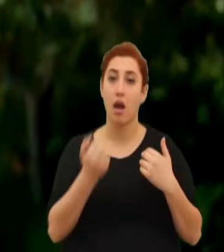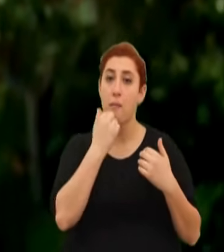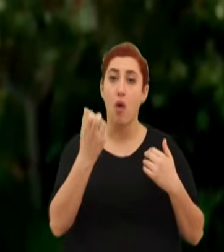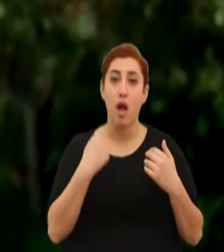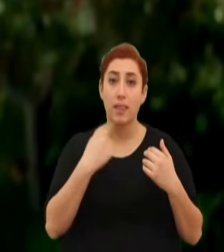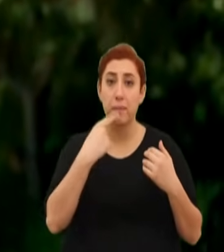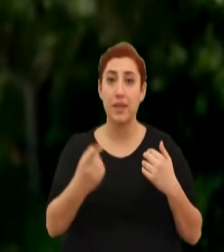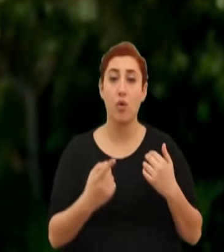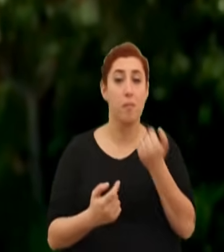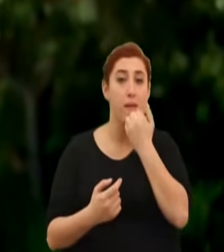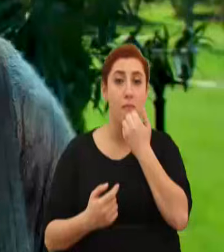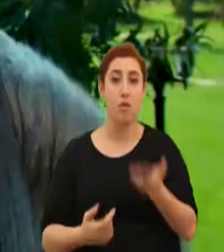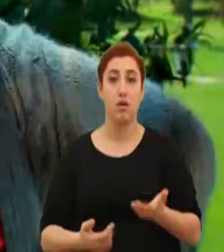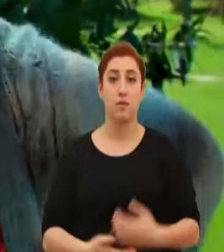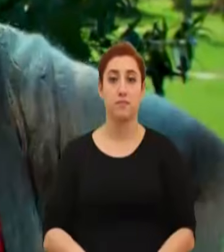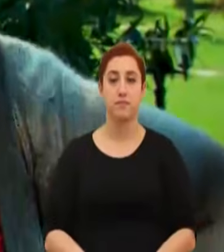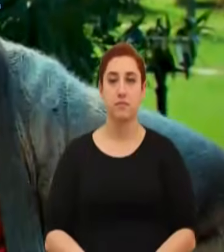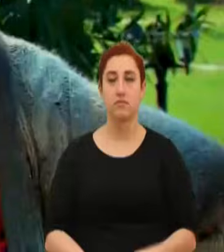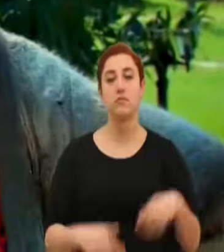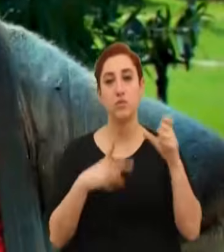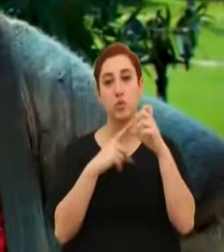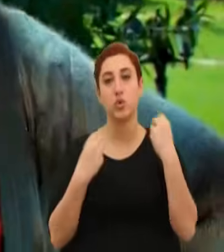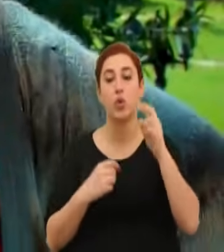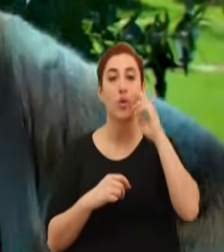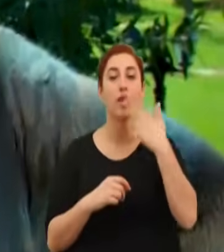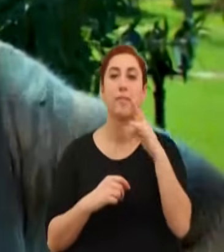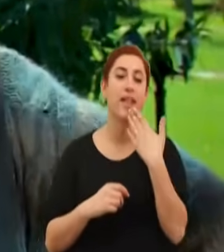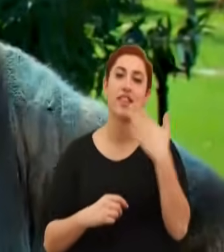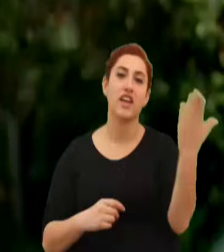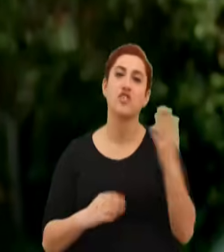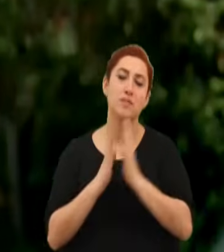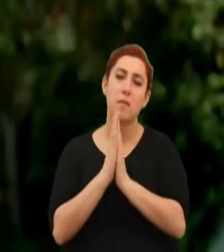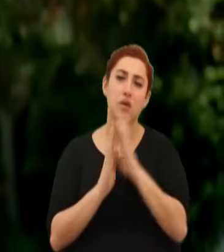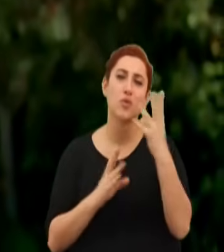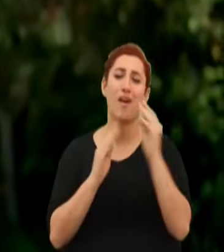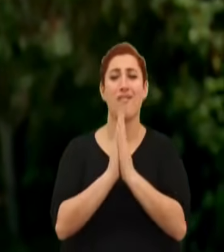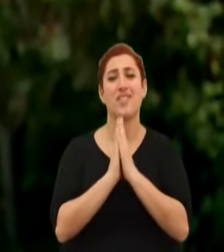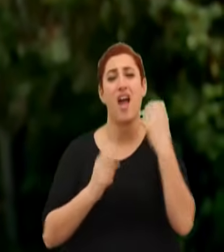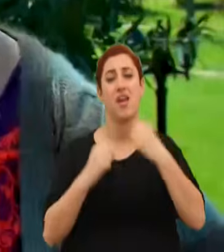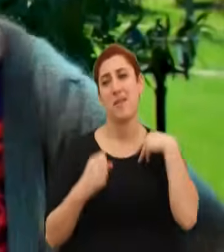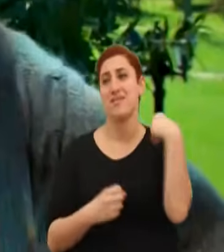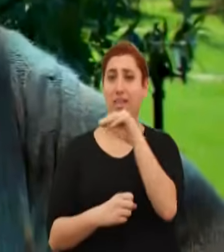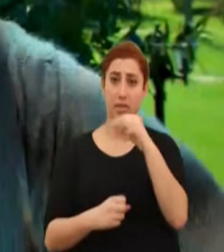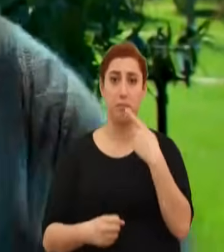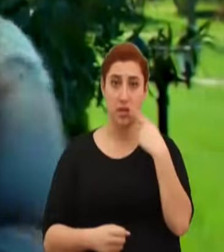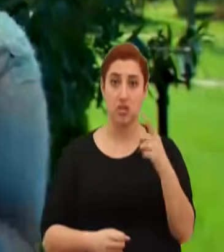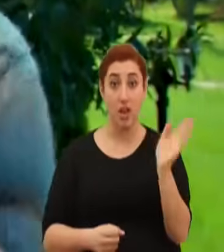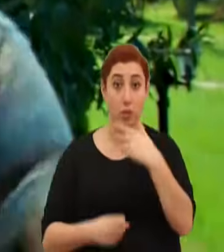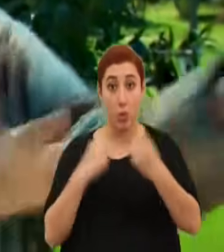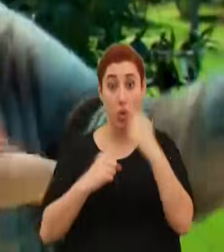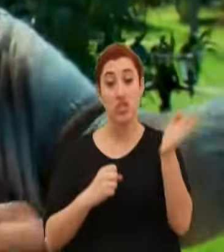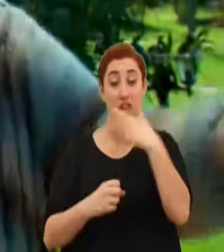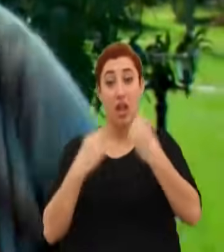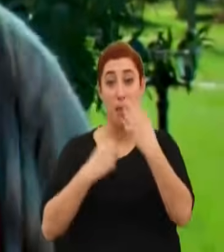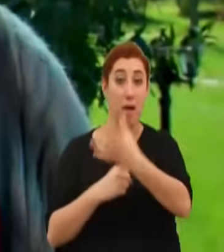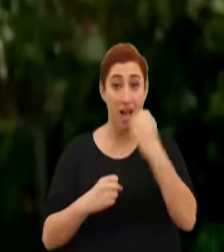Kapora aldım diyeyim sana. Kız kapora. Şükrü, Riyam Hanım'a ne diyeceğim pardon? Çok affedersin, arabanı sattın mı diyeceksin? Hadi koş git